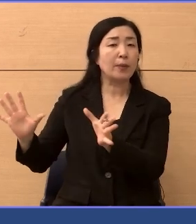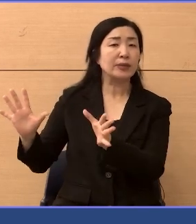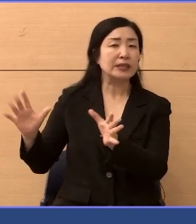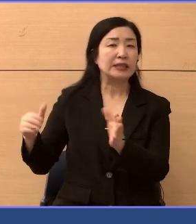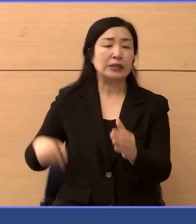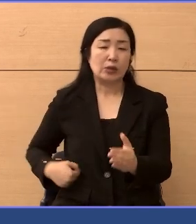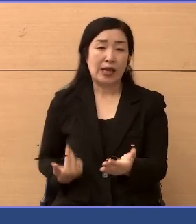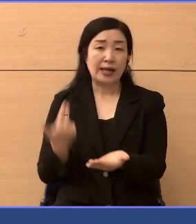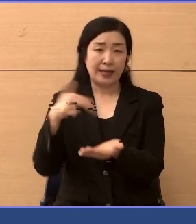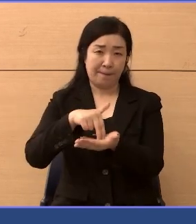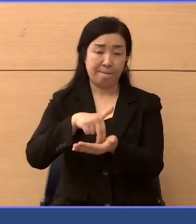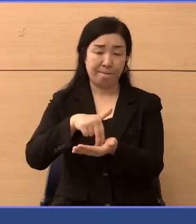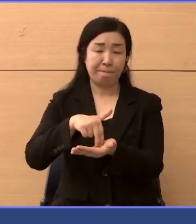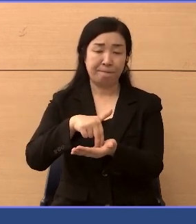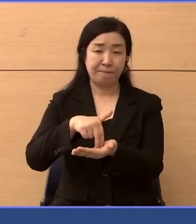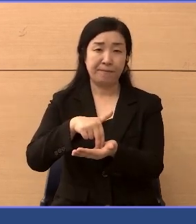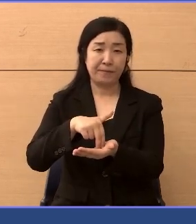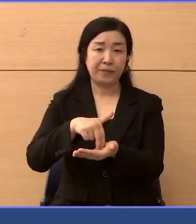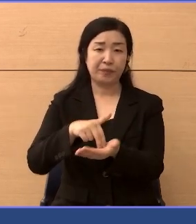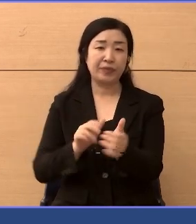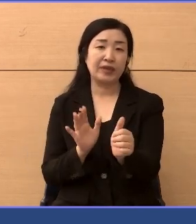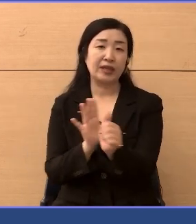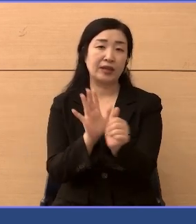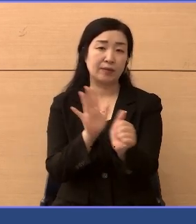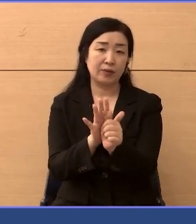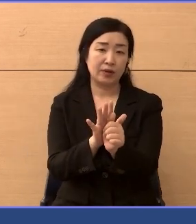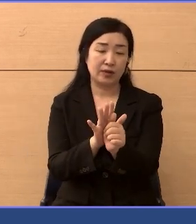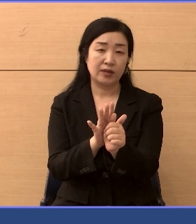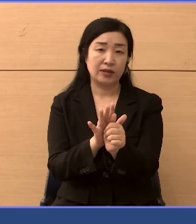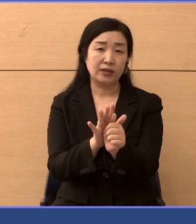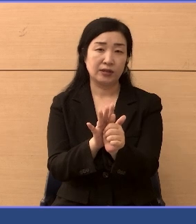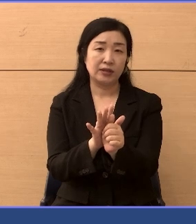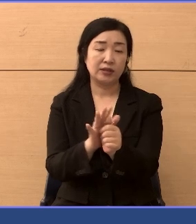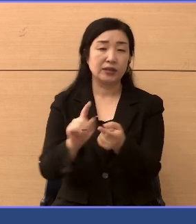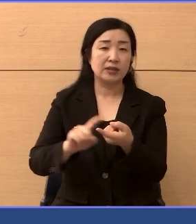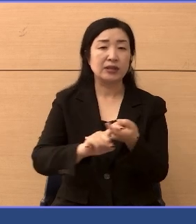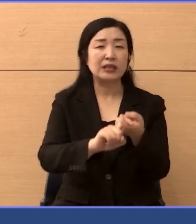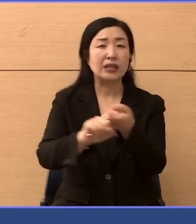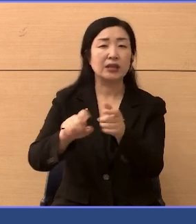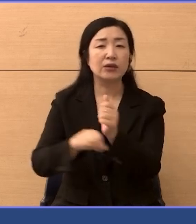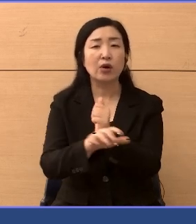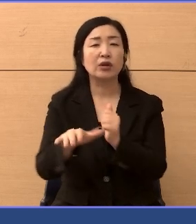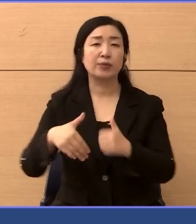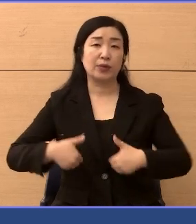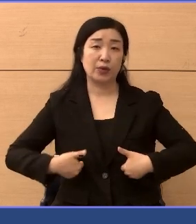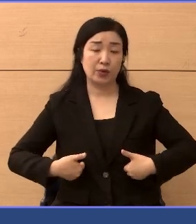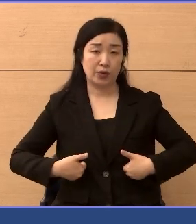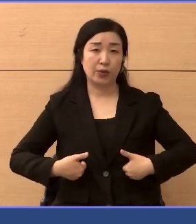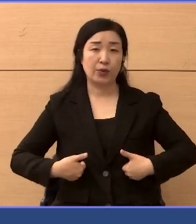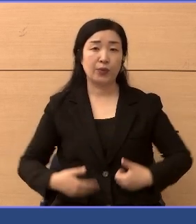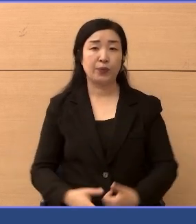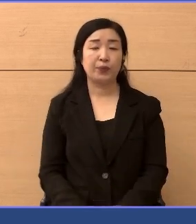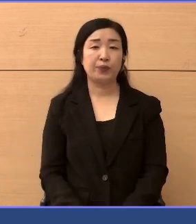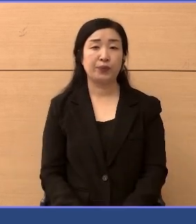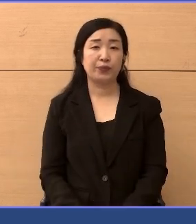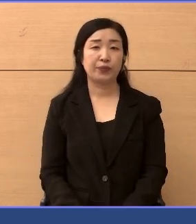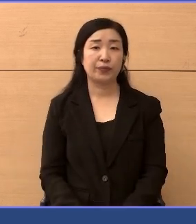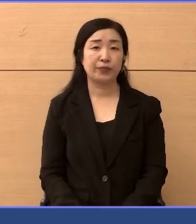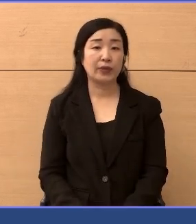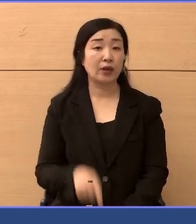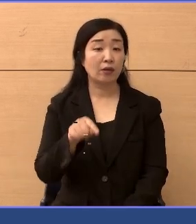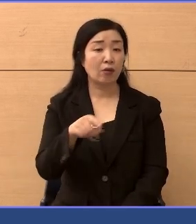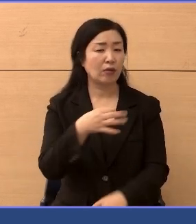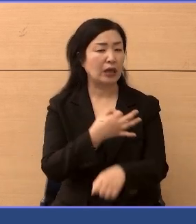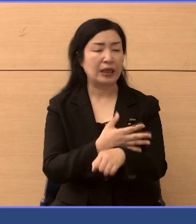있도록 해야 될 support 것입니다. network 그래서 is 관련된 in 서포트 place. 네트워크, 지원 네트워크가 And 반드시 support 이러한 doesn't 독립생활을 just 지원할 mean 수 있어야 될 support with 것입니다. the